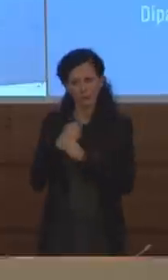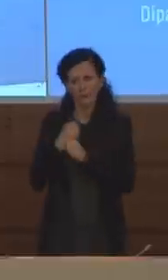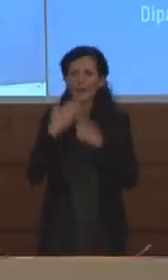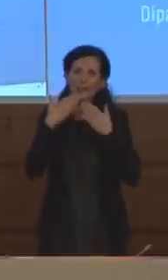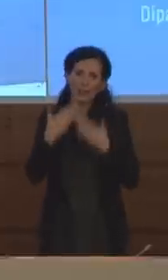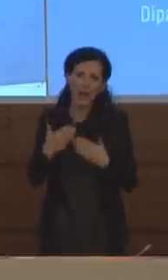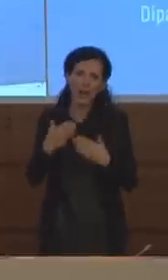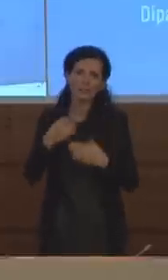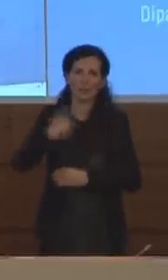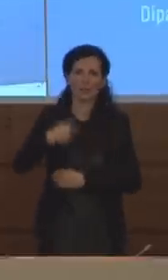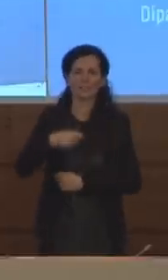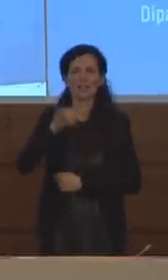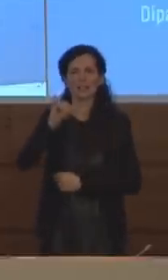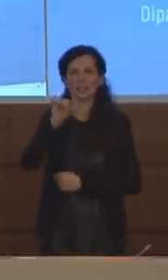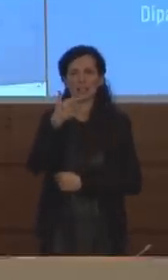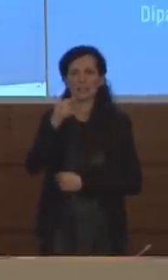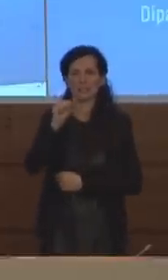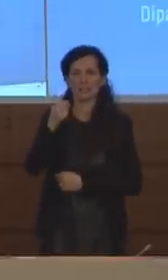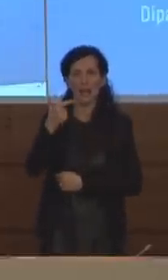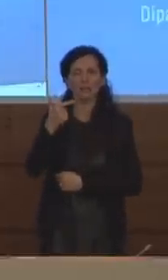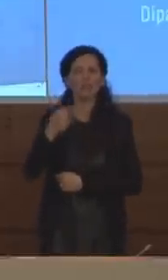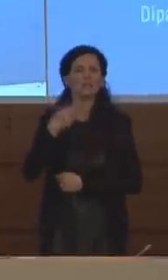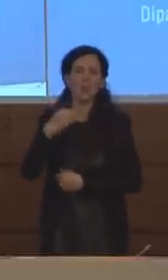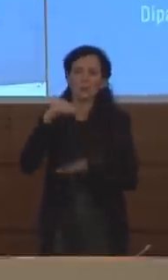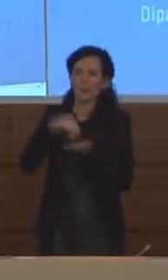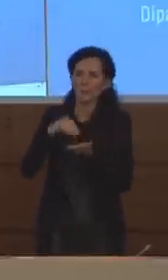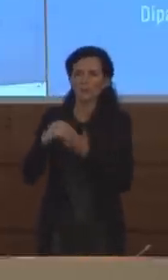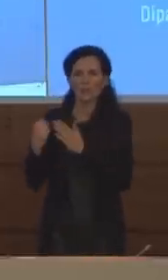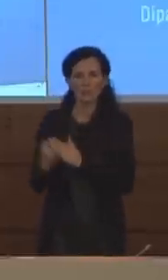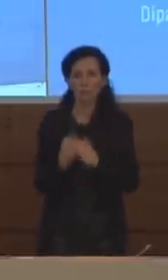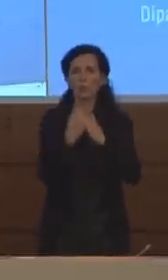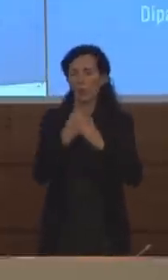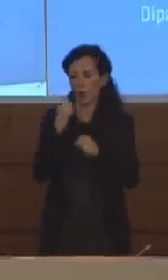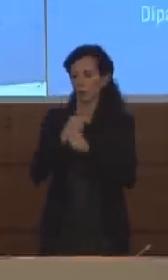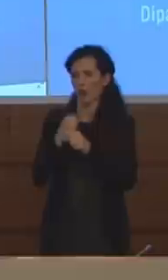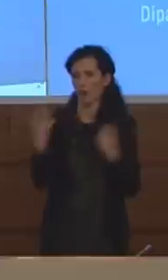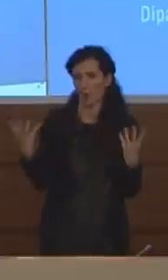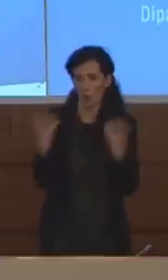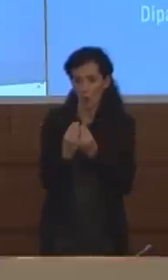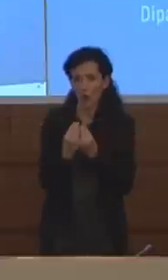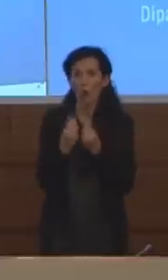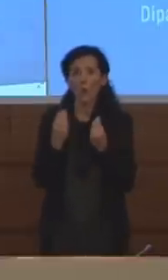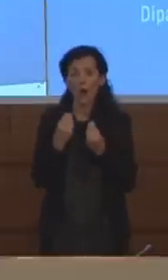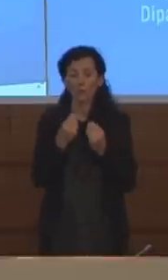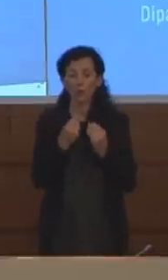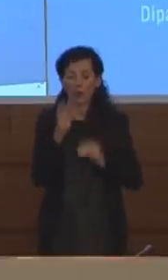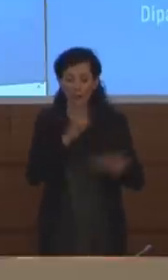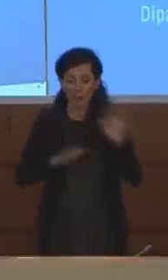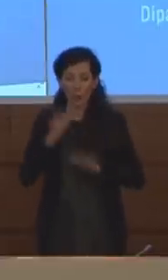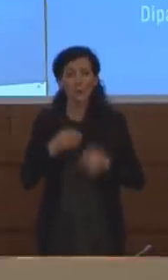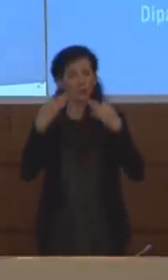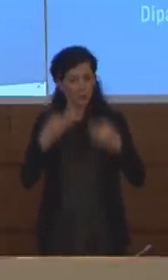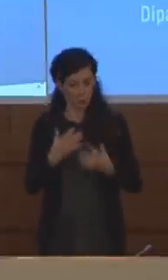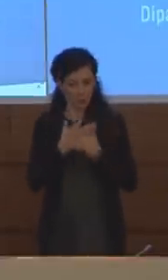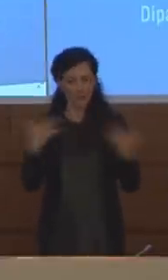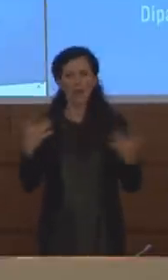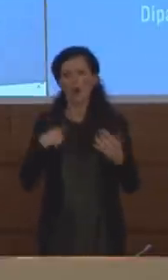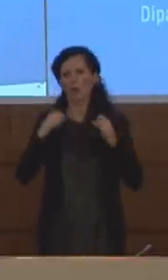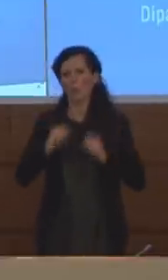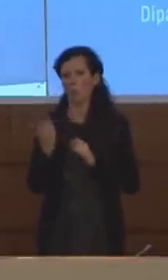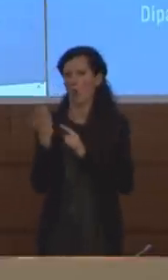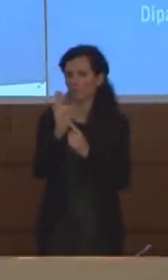tutta la struttura per il supporto con cui stiamo lavorando assieme a prima avremo dei dati consolidati cercheremo di rappresentarli